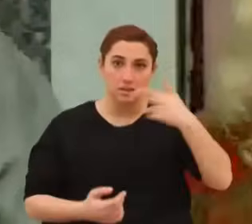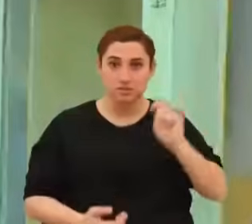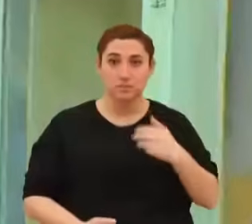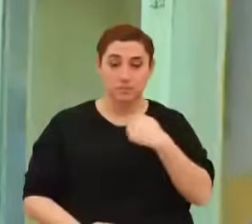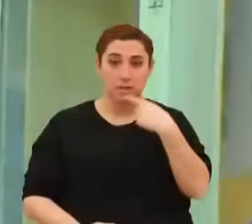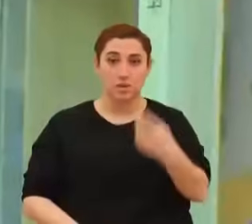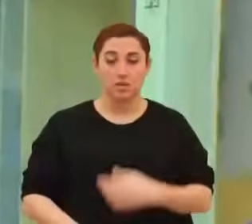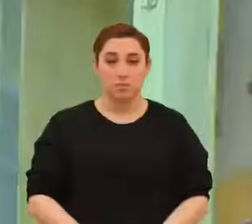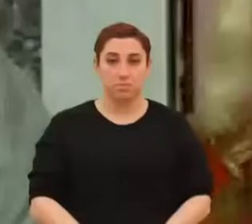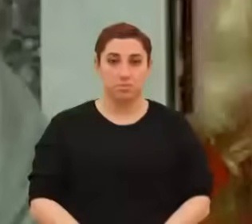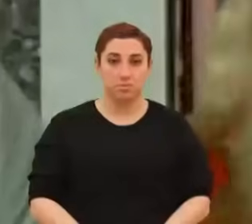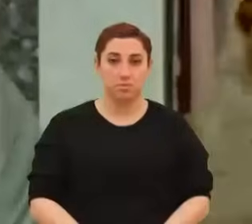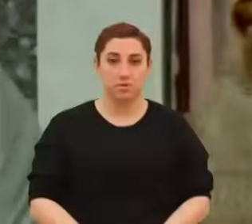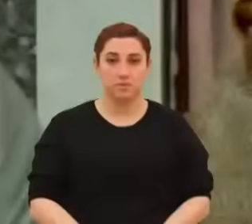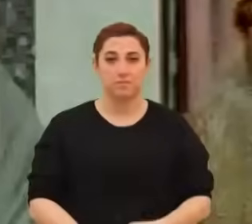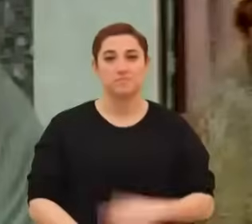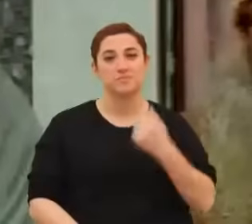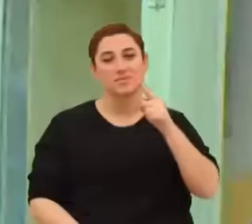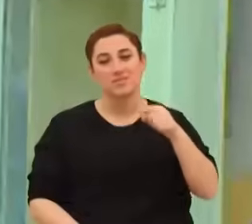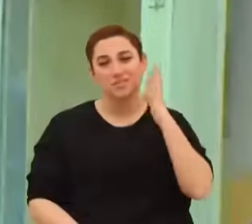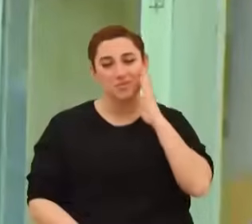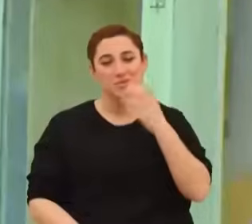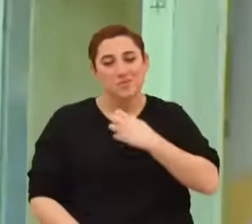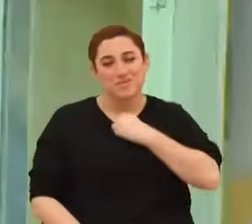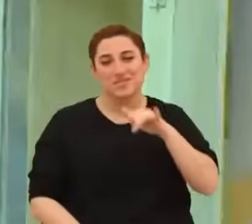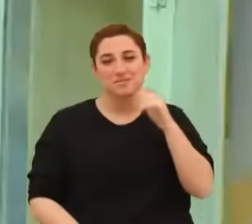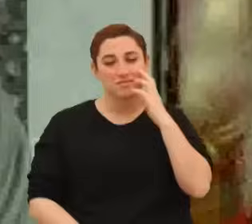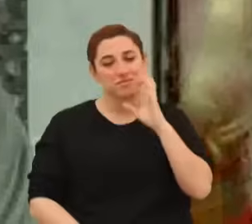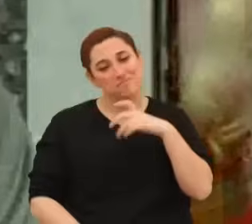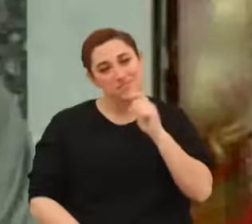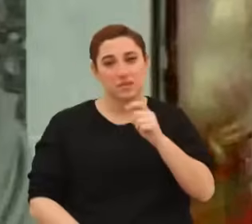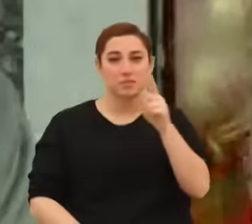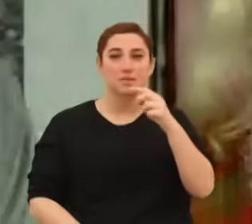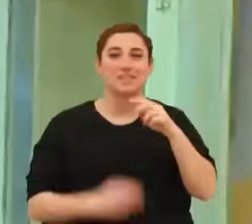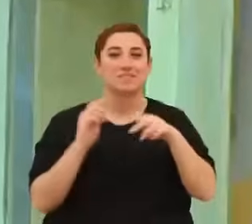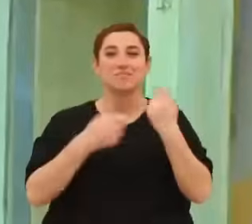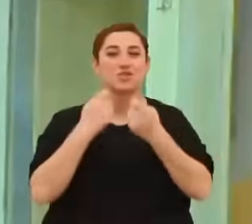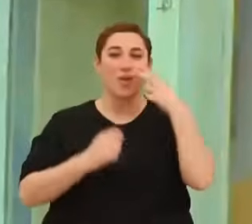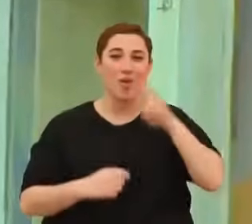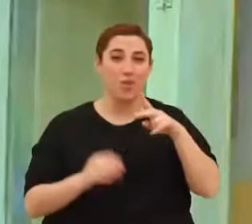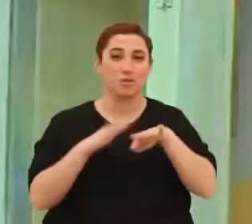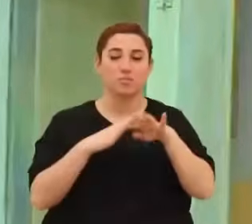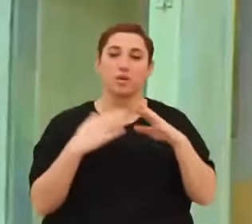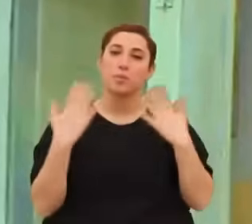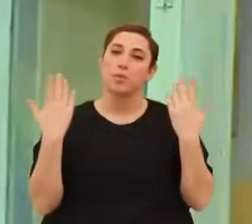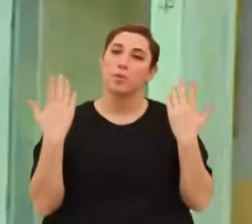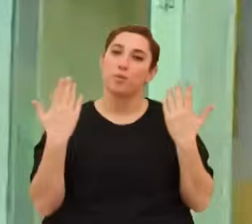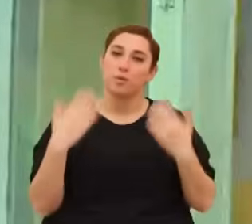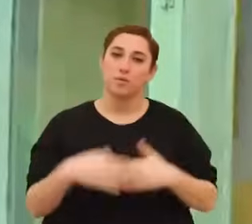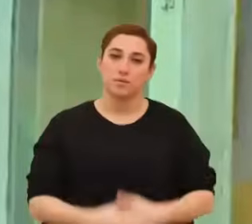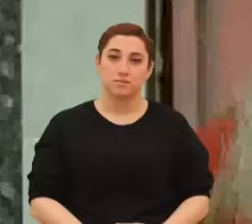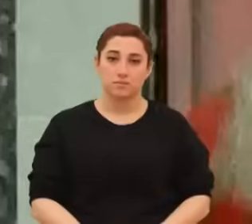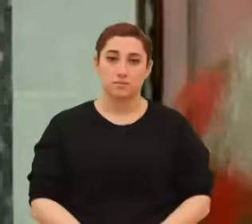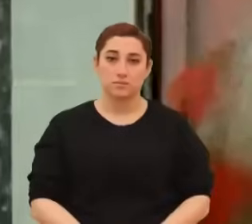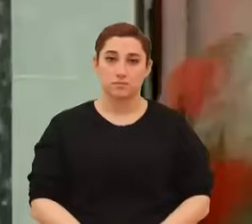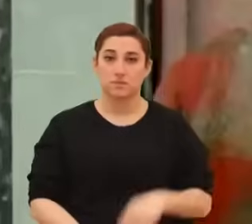çizeceğim diyorum ya. Ama böyle azıcık şeydir. Böyle üzgün dur. Senin meslek ölüyor ya ondan. Tövbe yarabbim, tövbe ya.